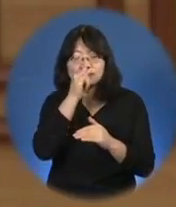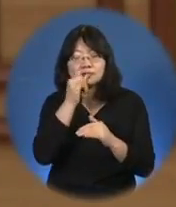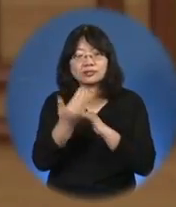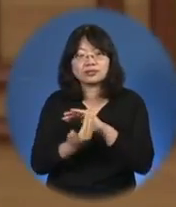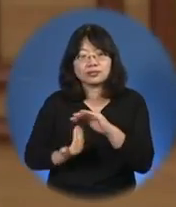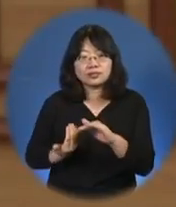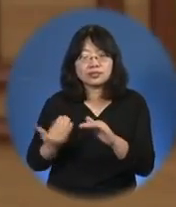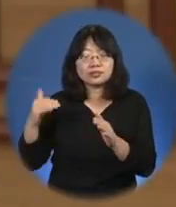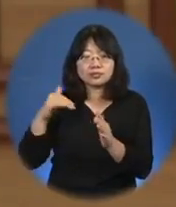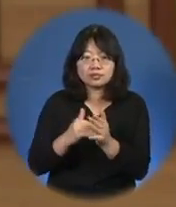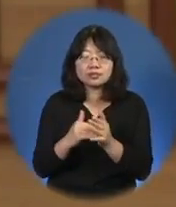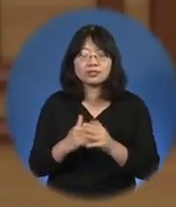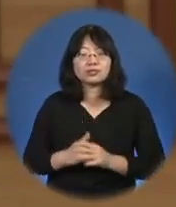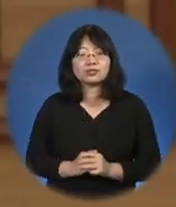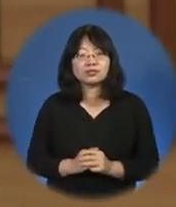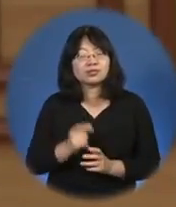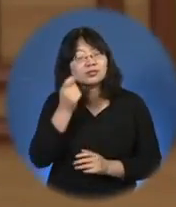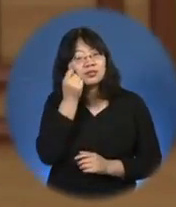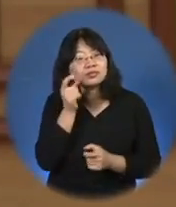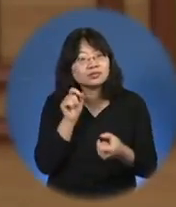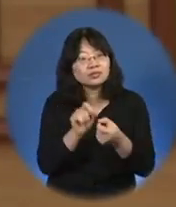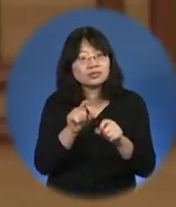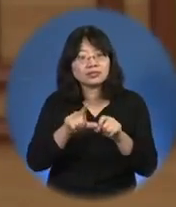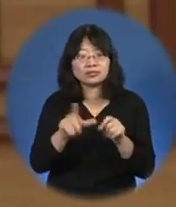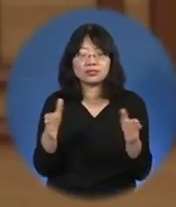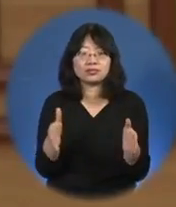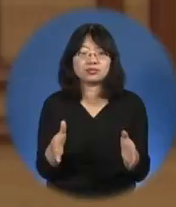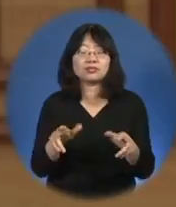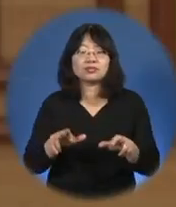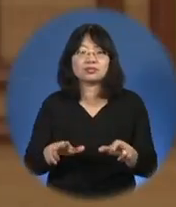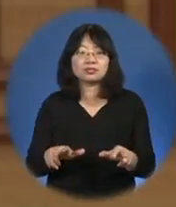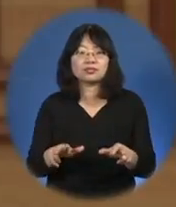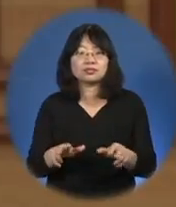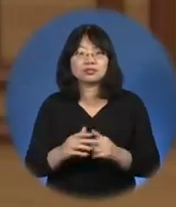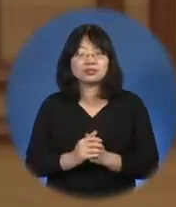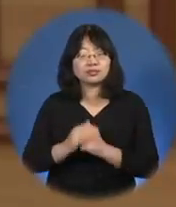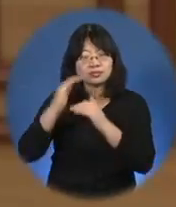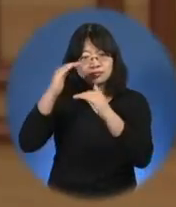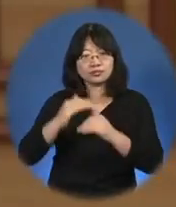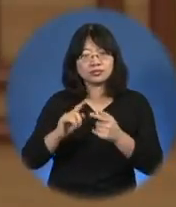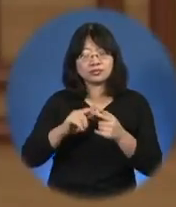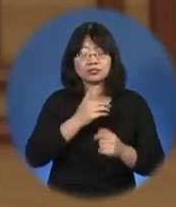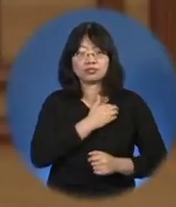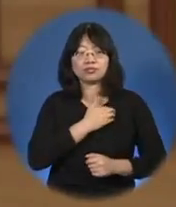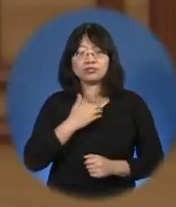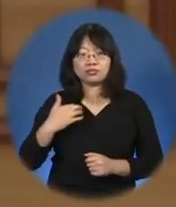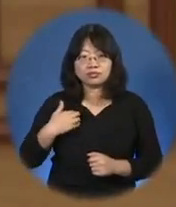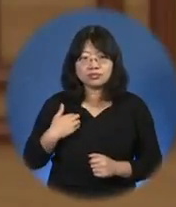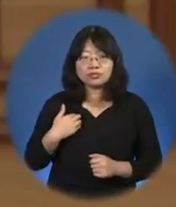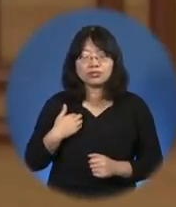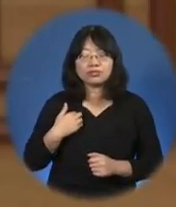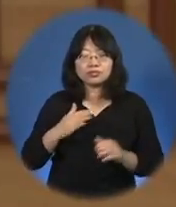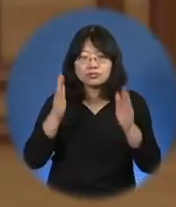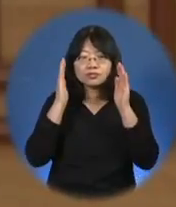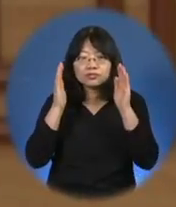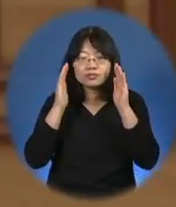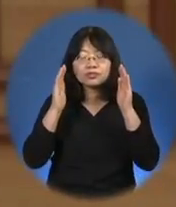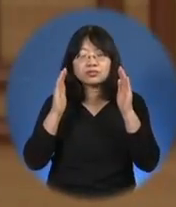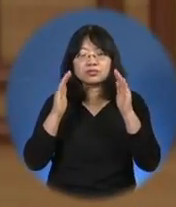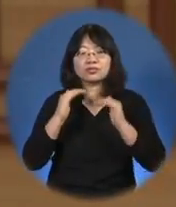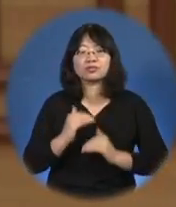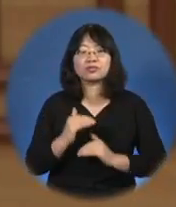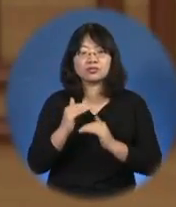있기 이전까지 한 달 가까운 기간 동안에는 이제 이 사안에 대해서 충분히 공부하는